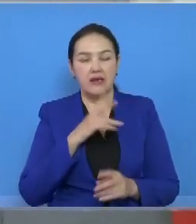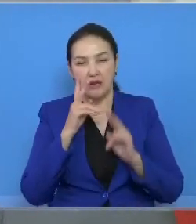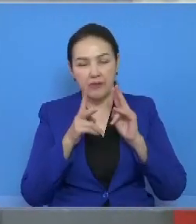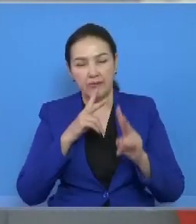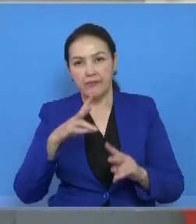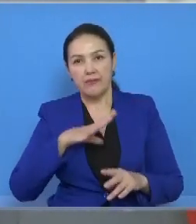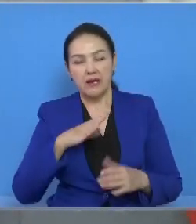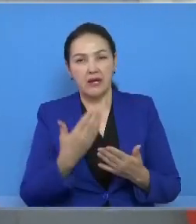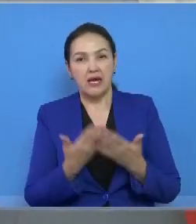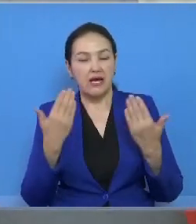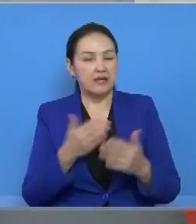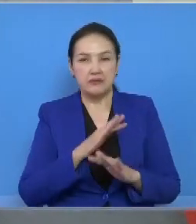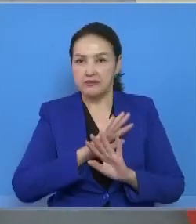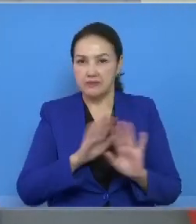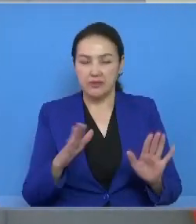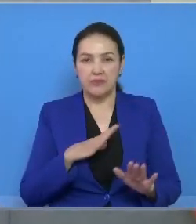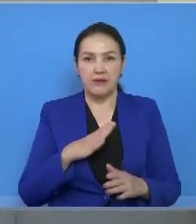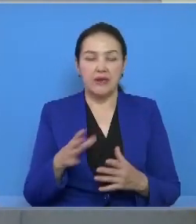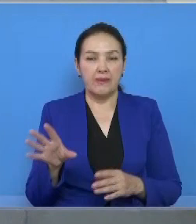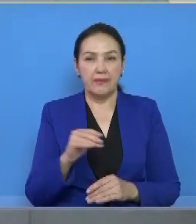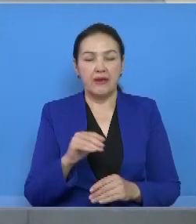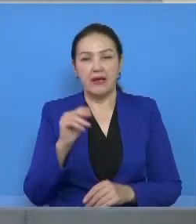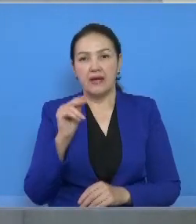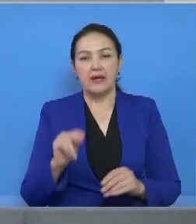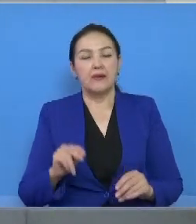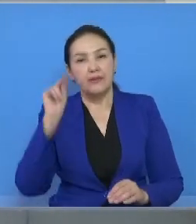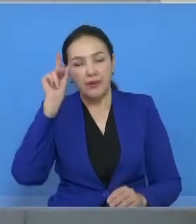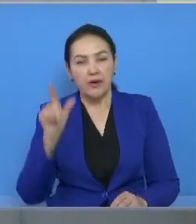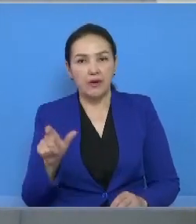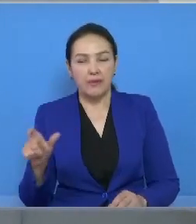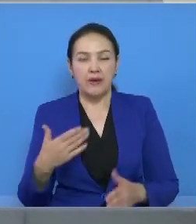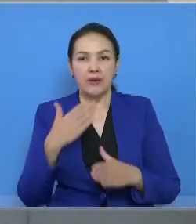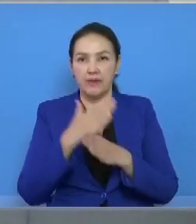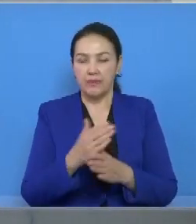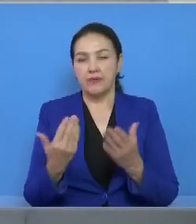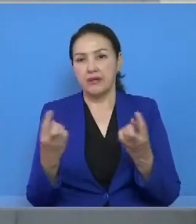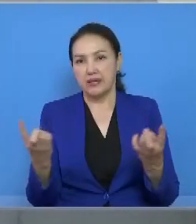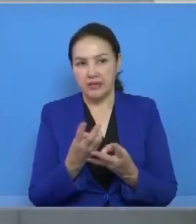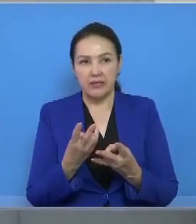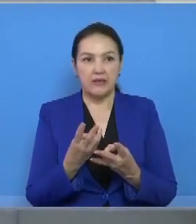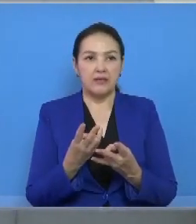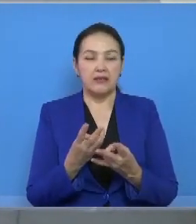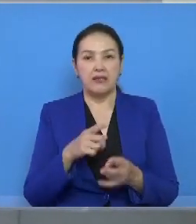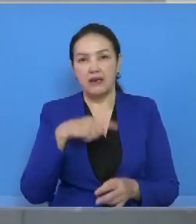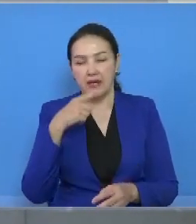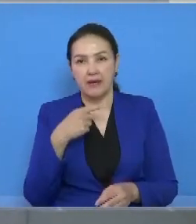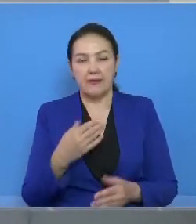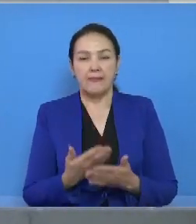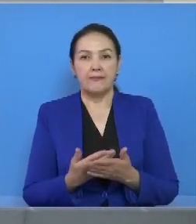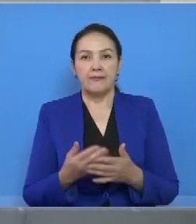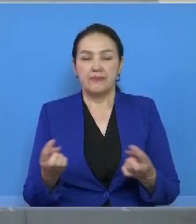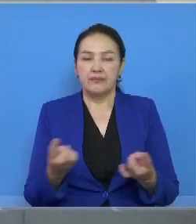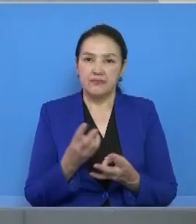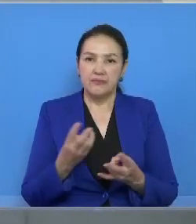болса, қазір ұрыспайды. Қазір тек маған емес, менің шәкірттеріме маған көмек керек. Ішім жанып